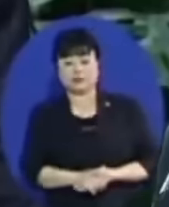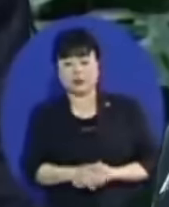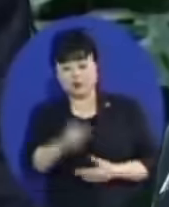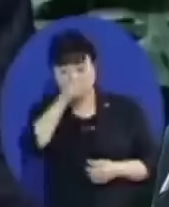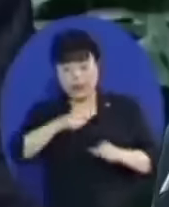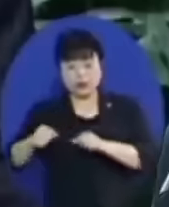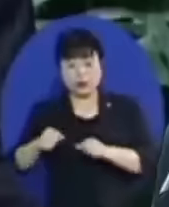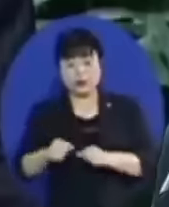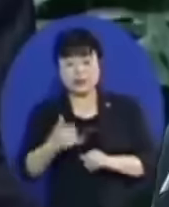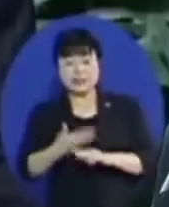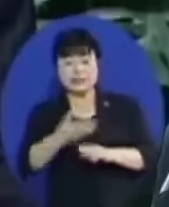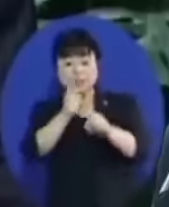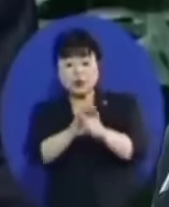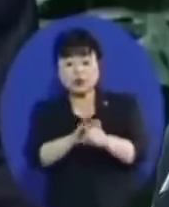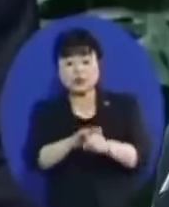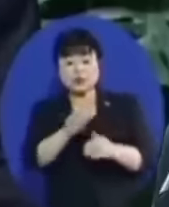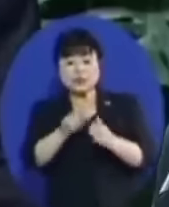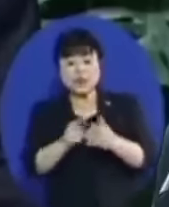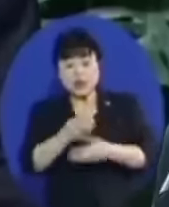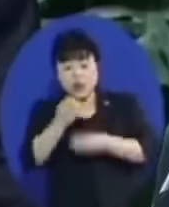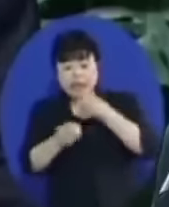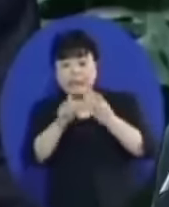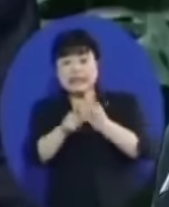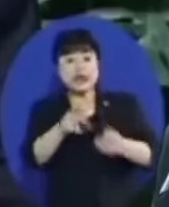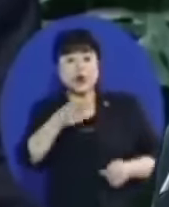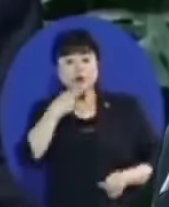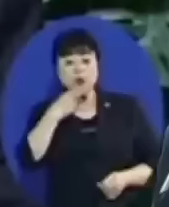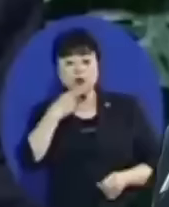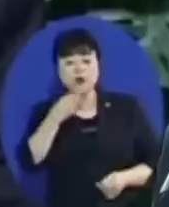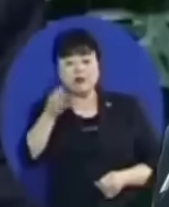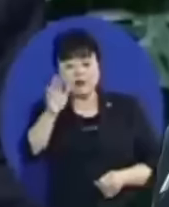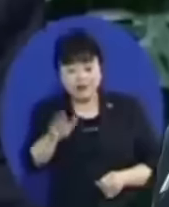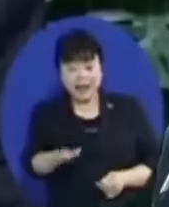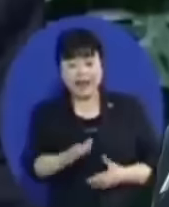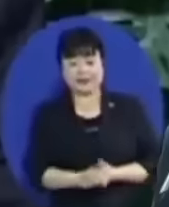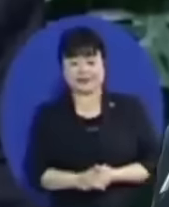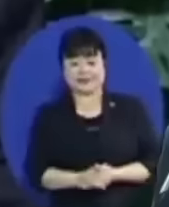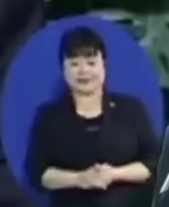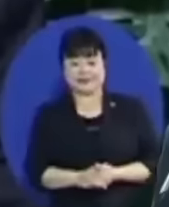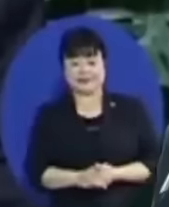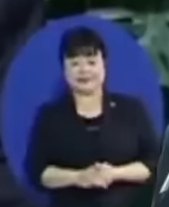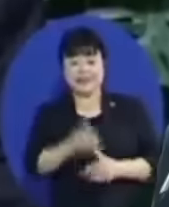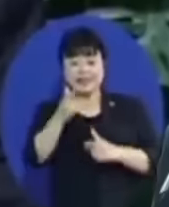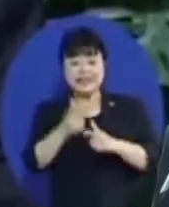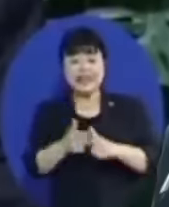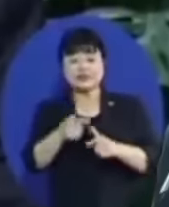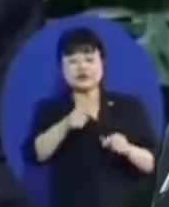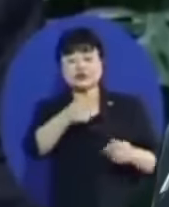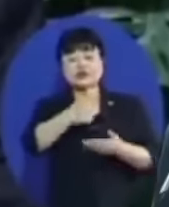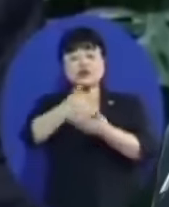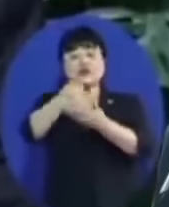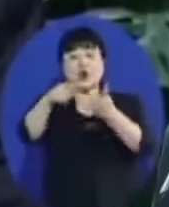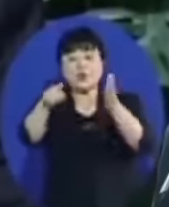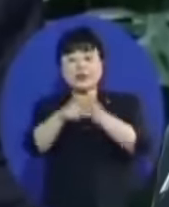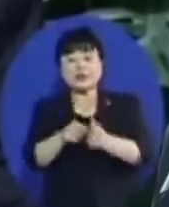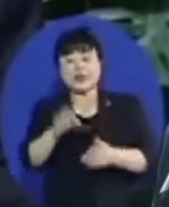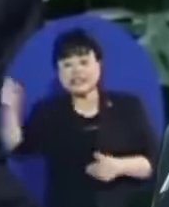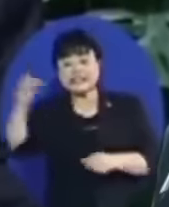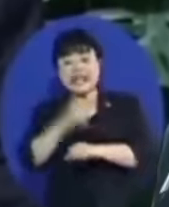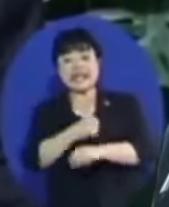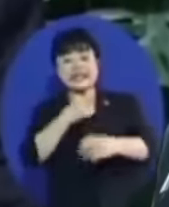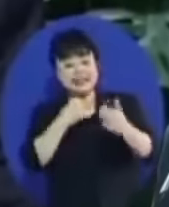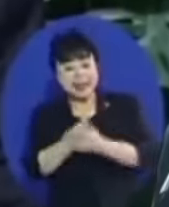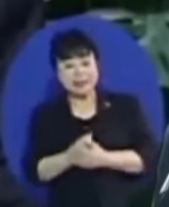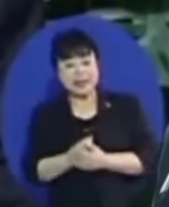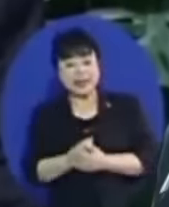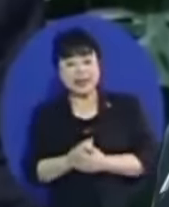없고 참회할 시간도 없습니다. 그럼에도 불구하고 예수 그리스도를 구주로 믿는다고 시인을 하자